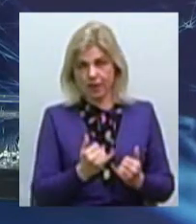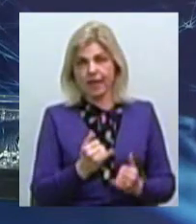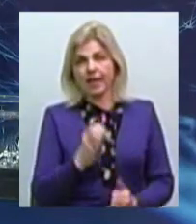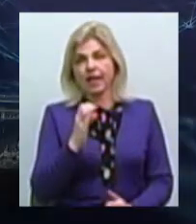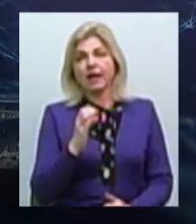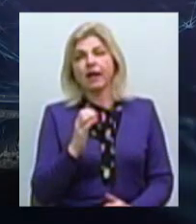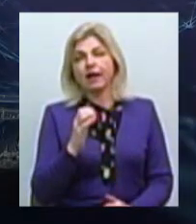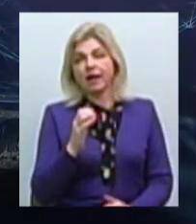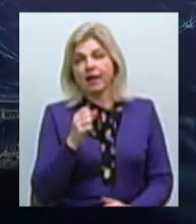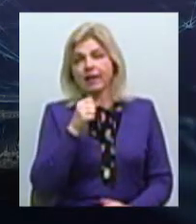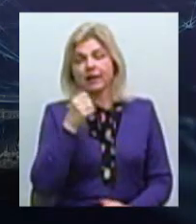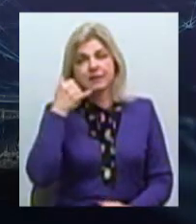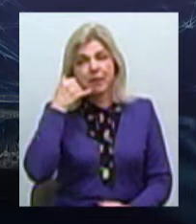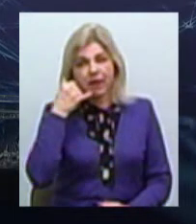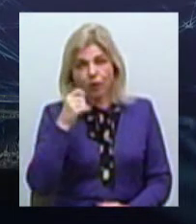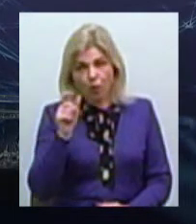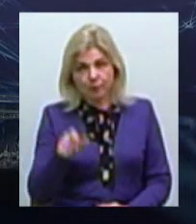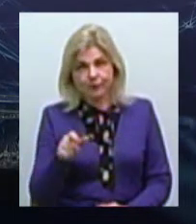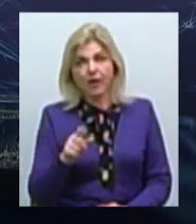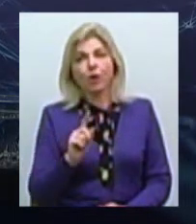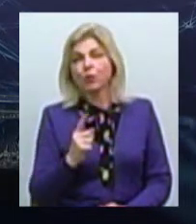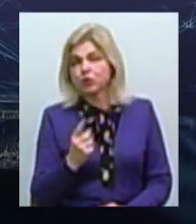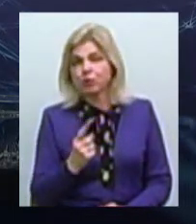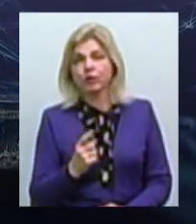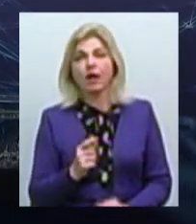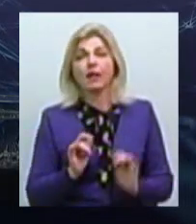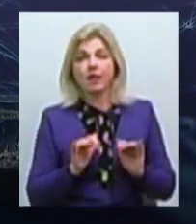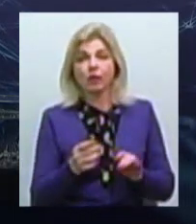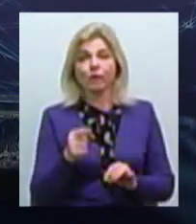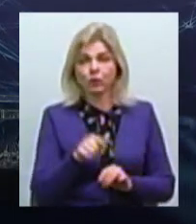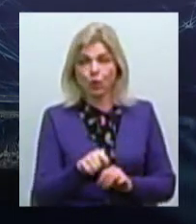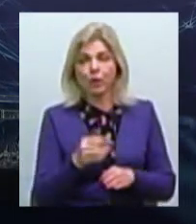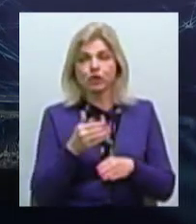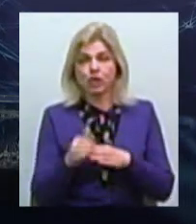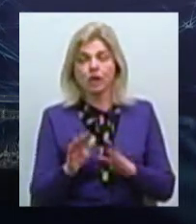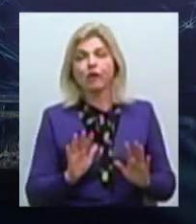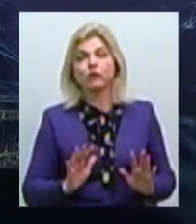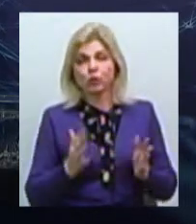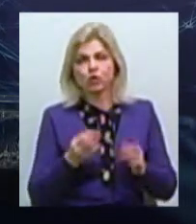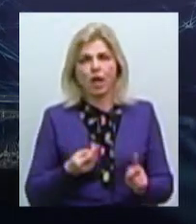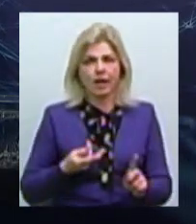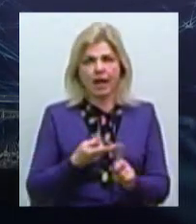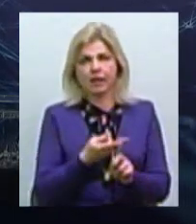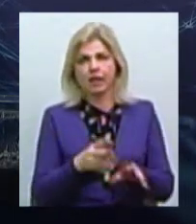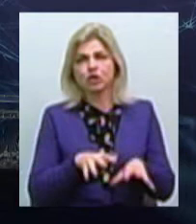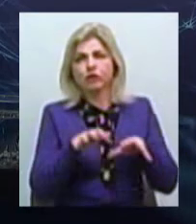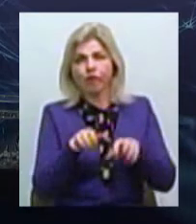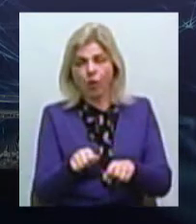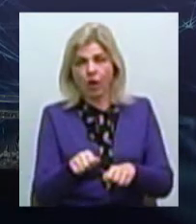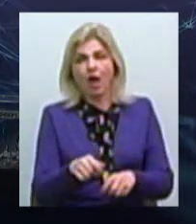почему дело в том что в частности в случае рейдерство как раз таки